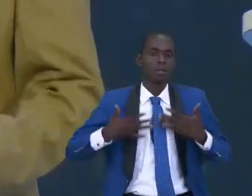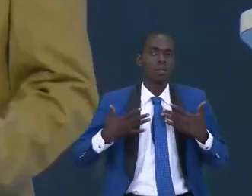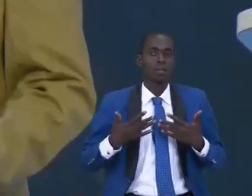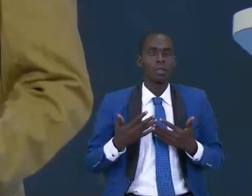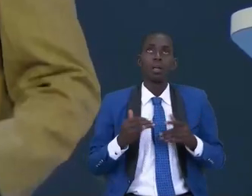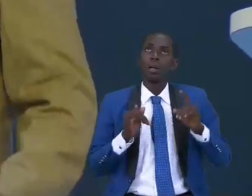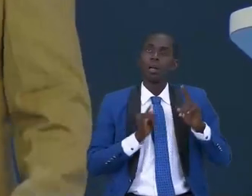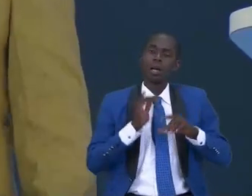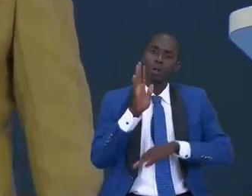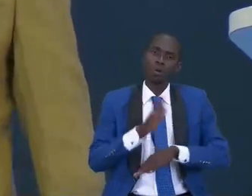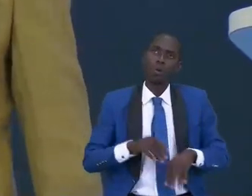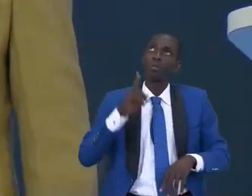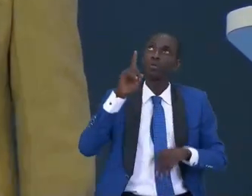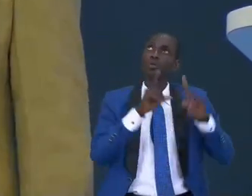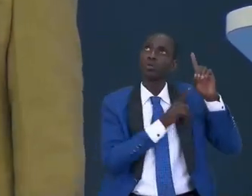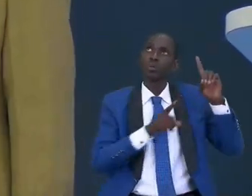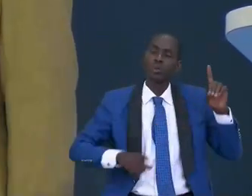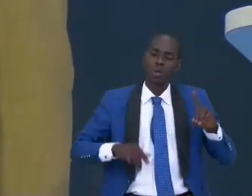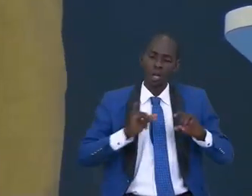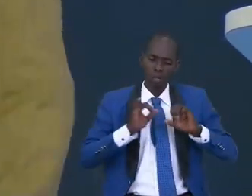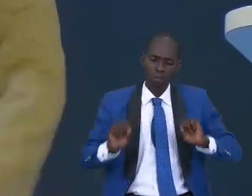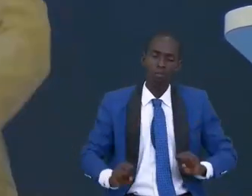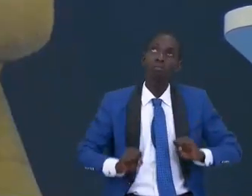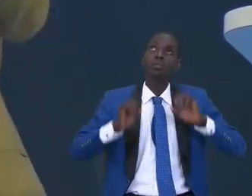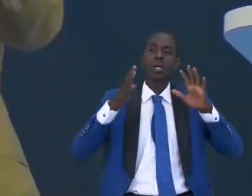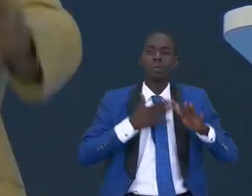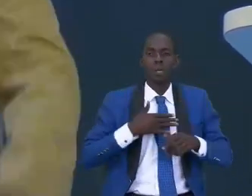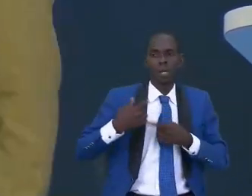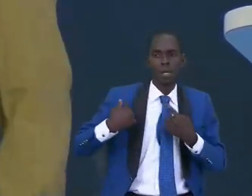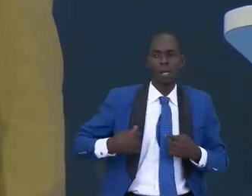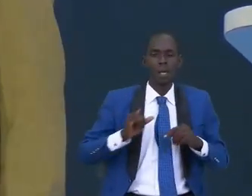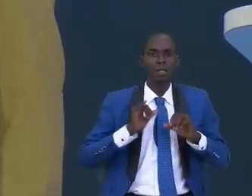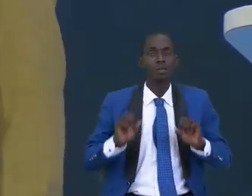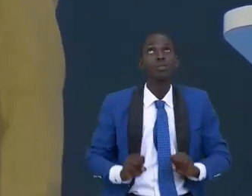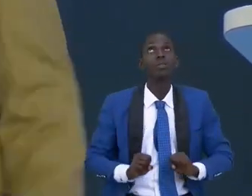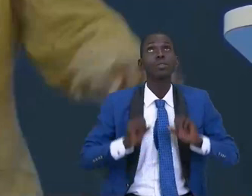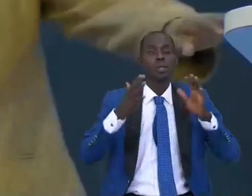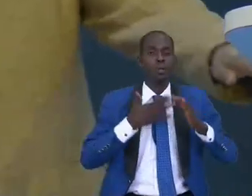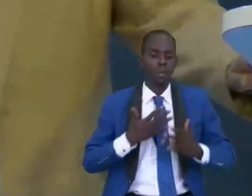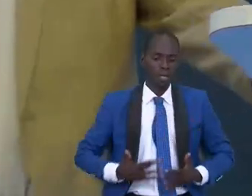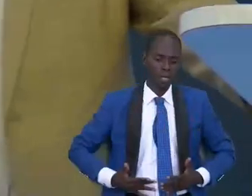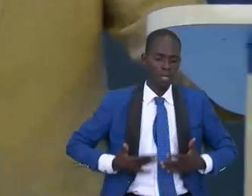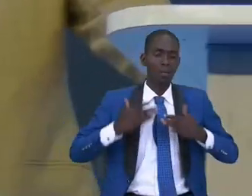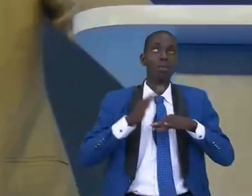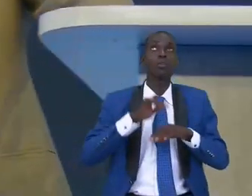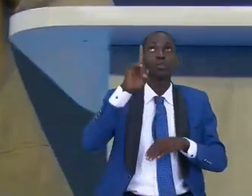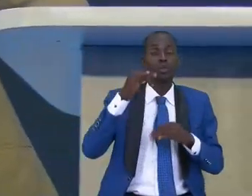t'appelle Rabouni, maître. Je te soumets mon cœur. Je te soumets ma vie.